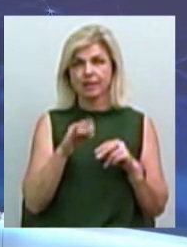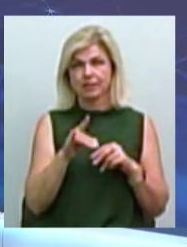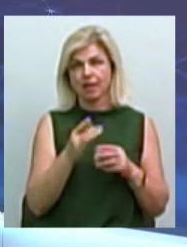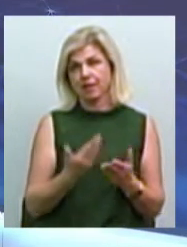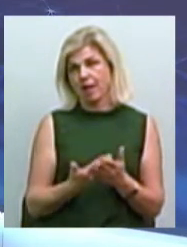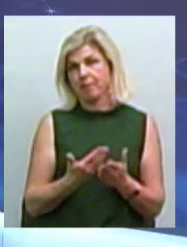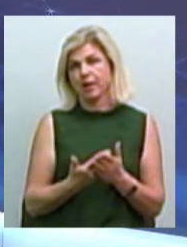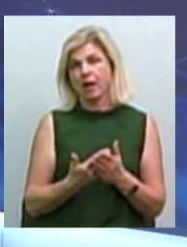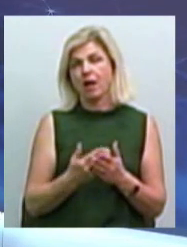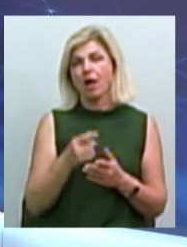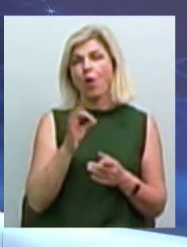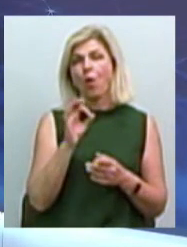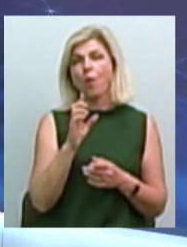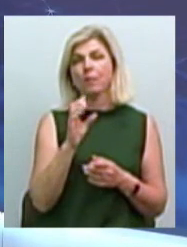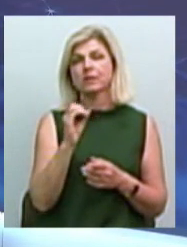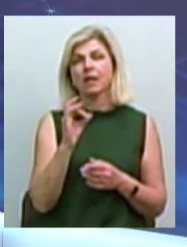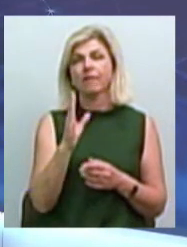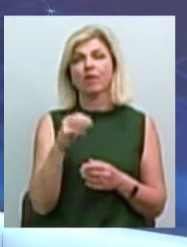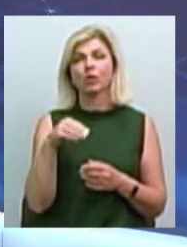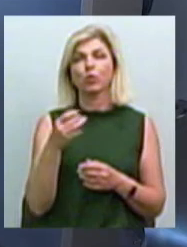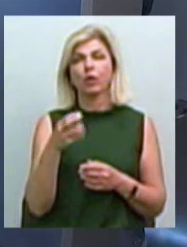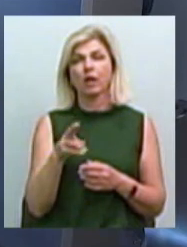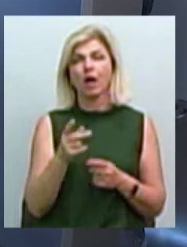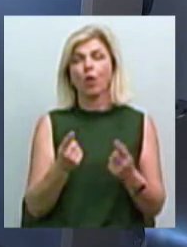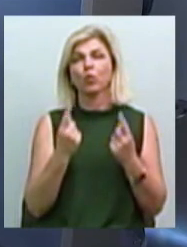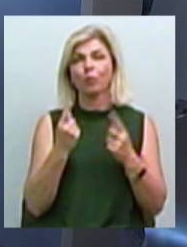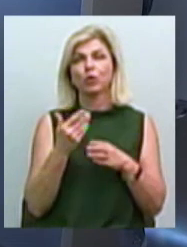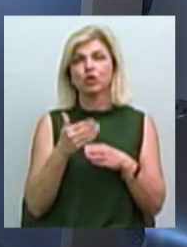прикладі обсерваторії, виробничу частину залишать, решту